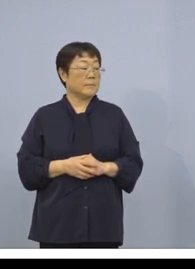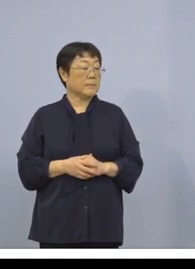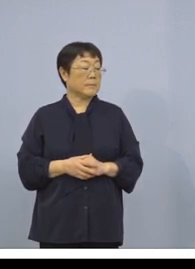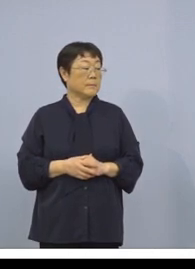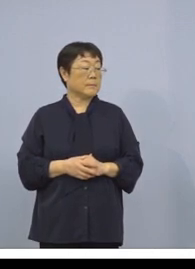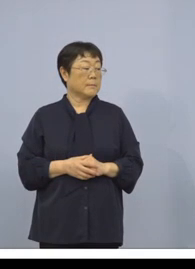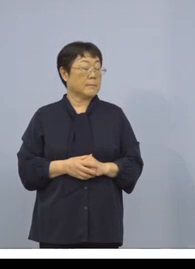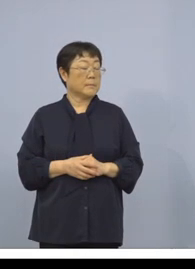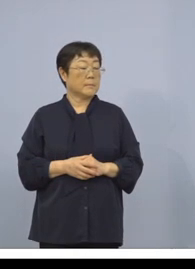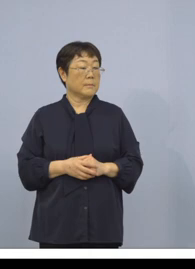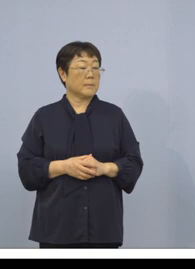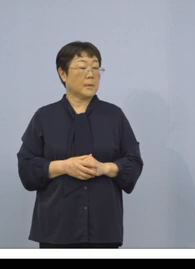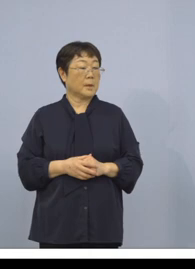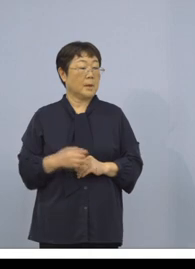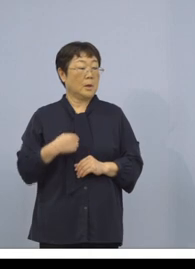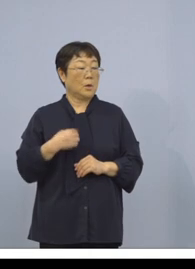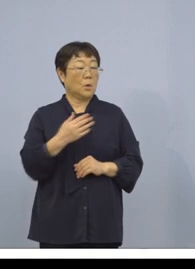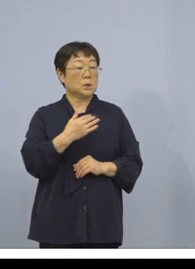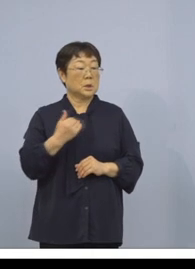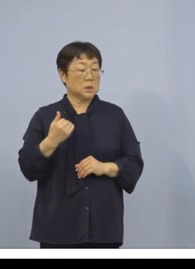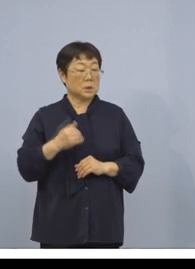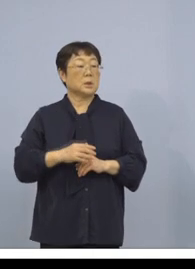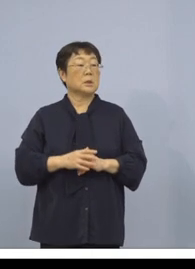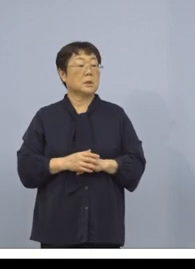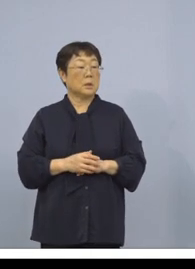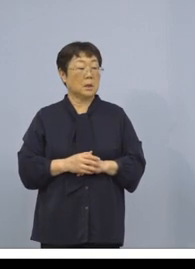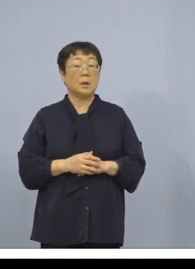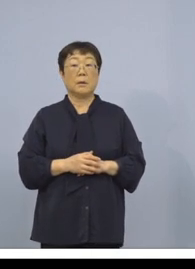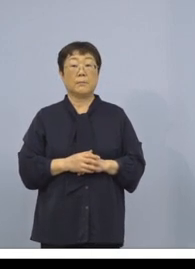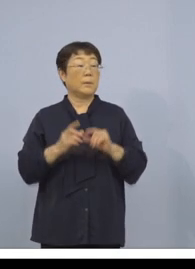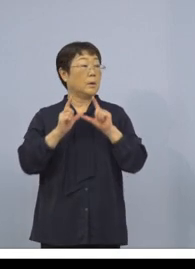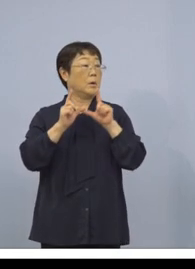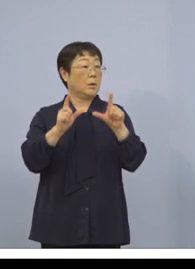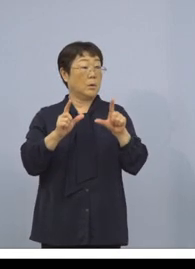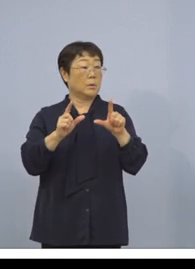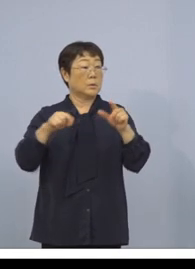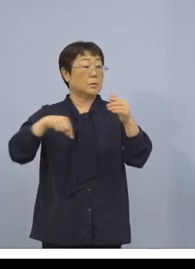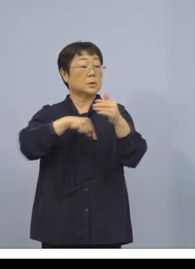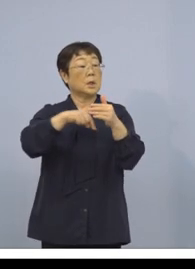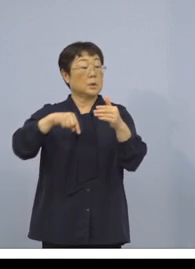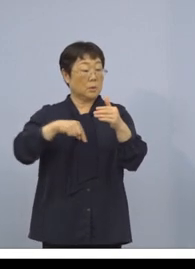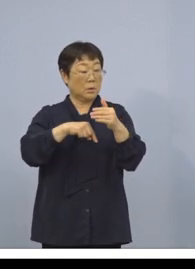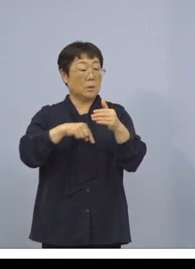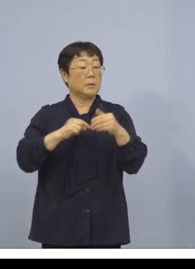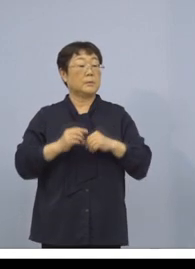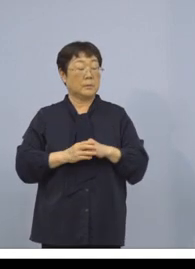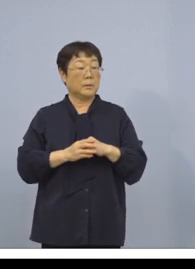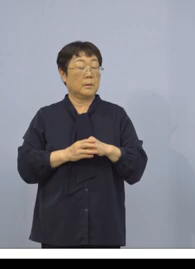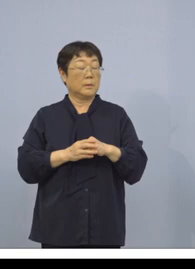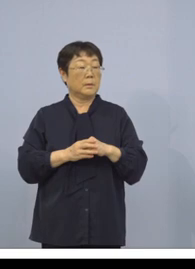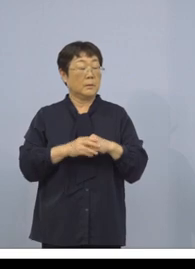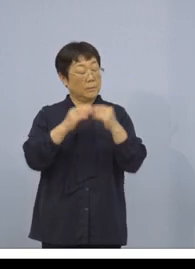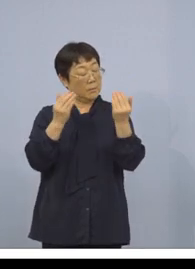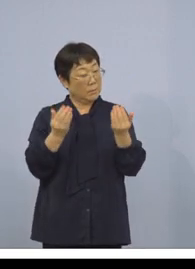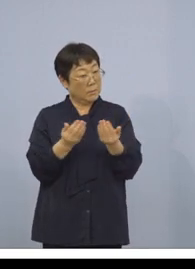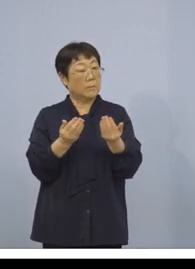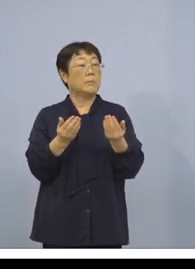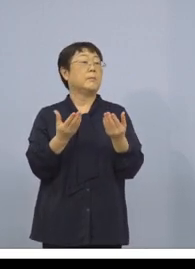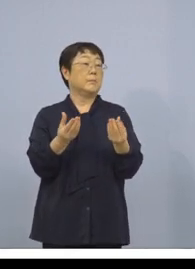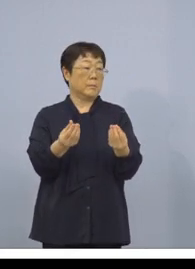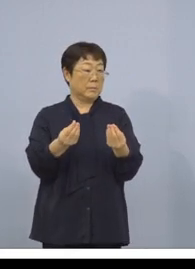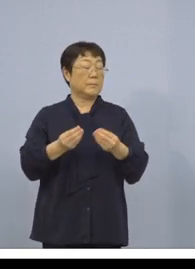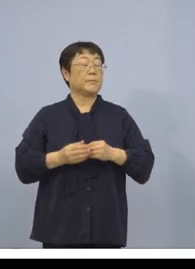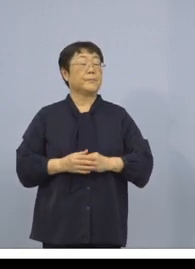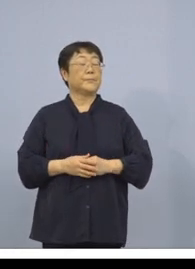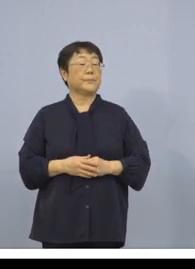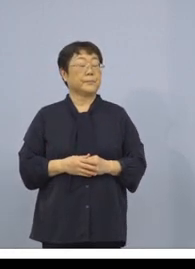で、私の方から大きく言わせていただくものがそういったところでございます